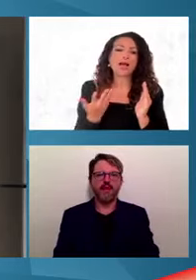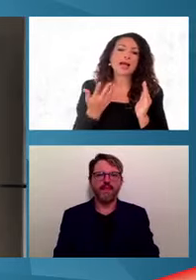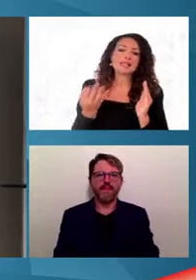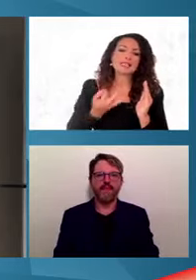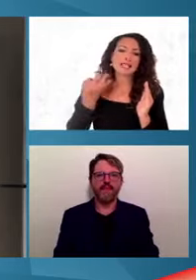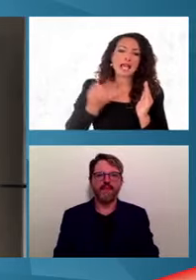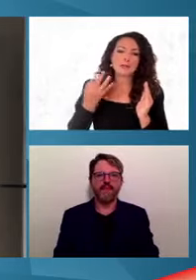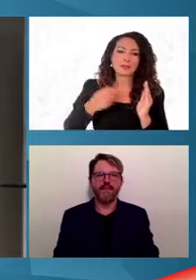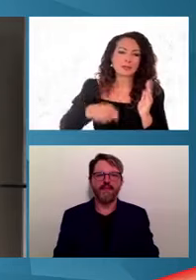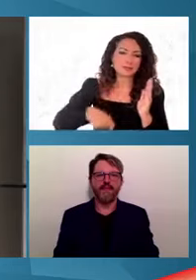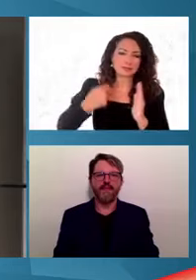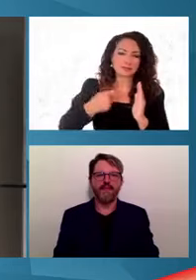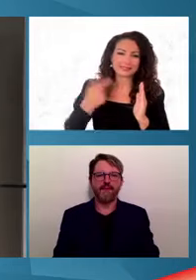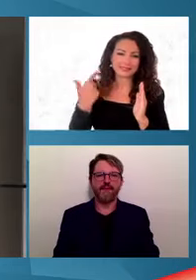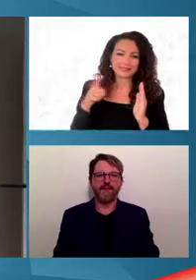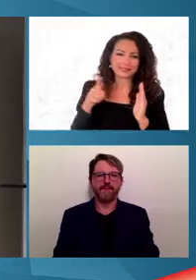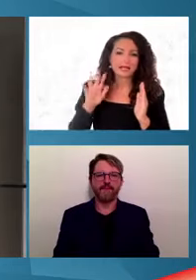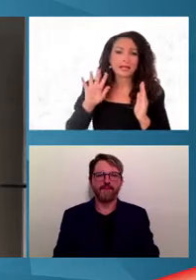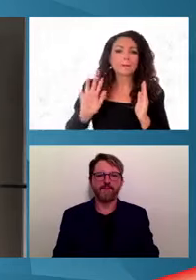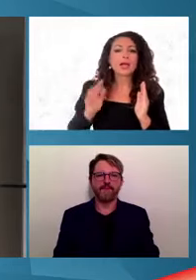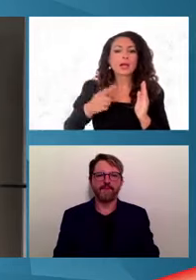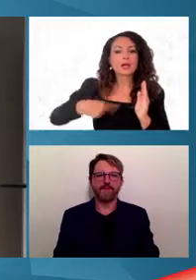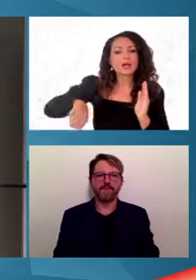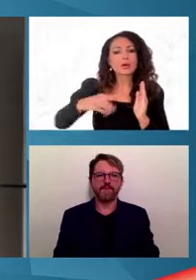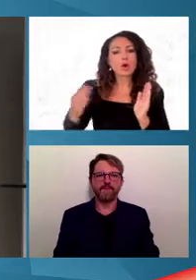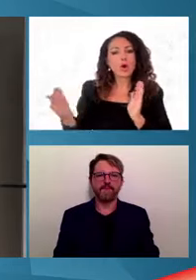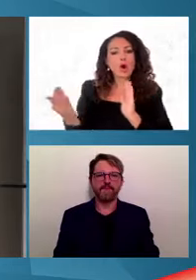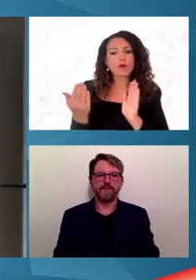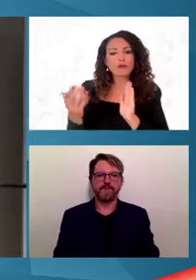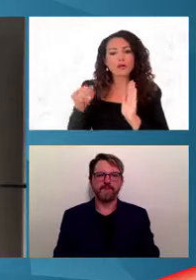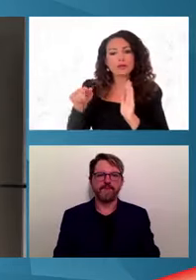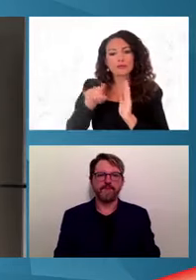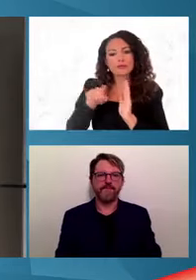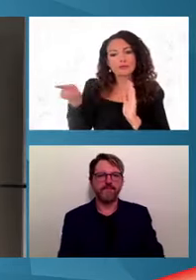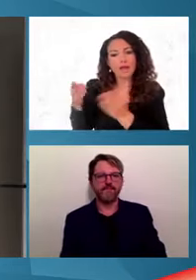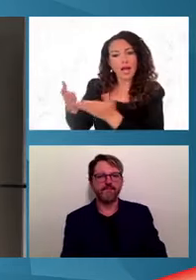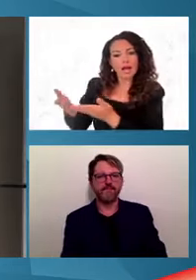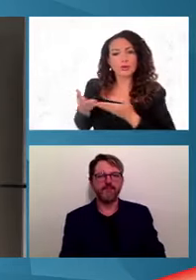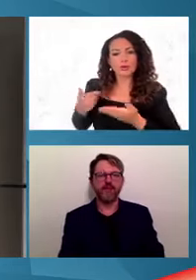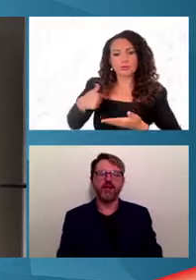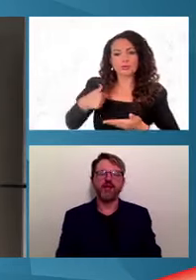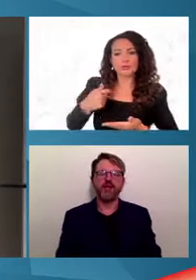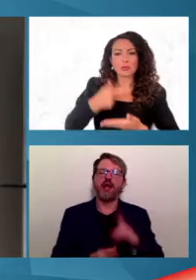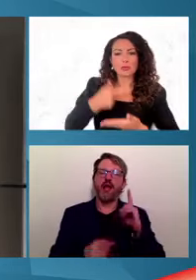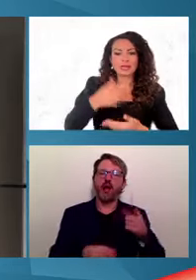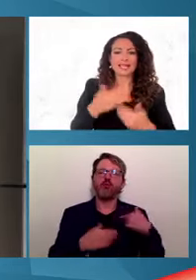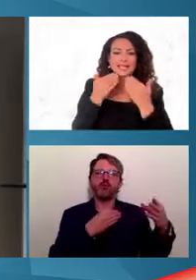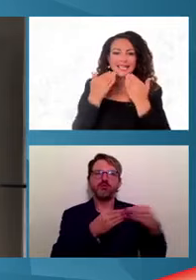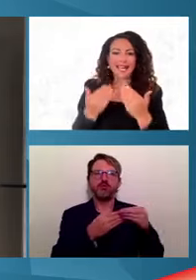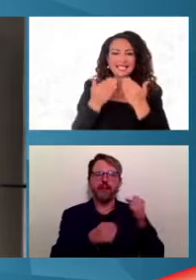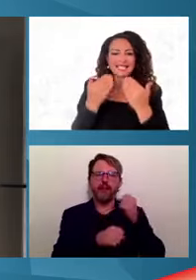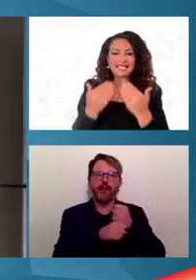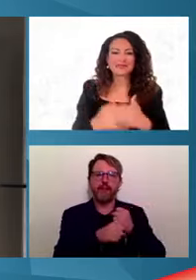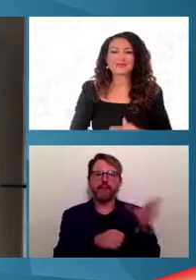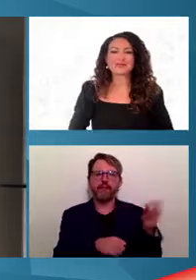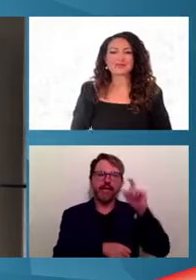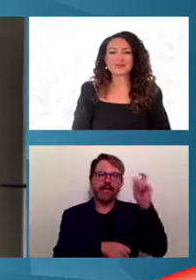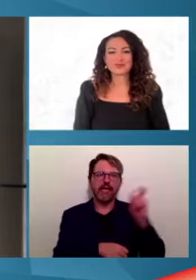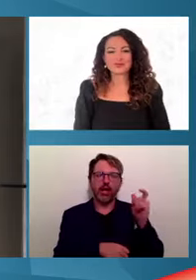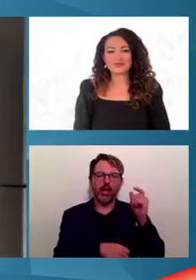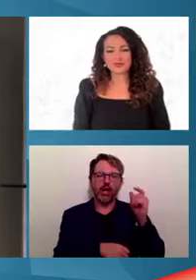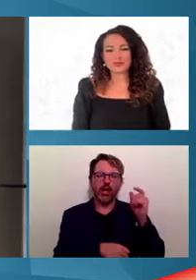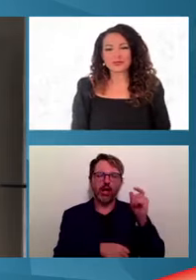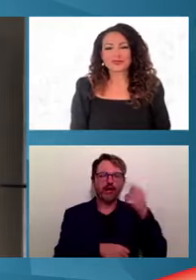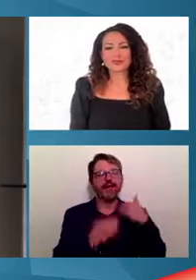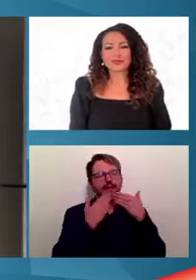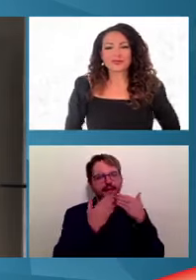avuto la possibilità di confrontarci con voi, ci avete aiutato e per noi questo è fondamentale. Dankeschön. Danke. Mobilität